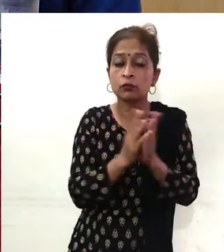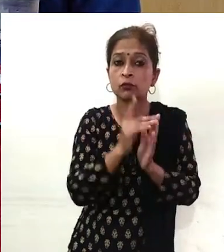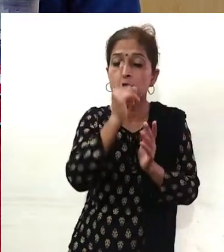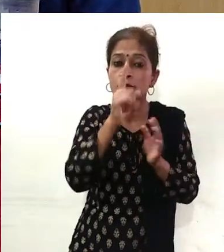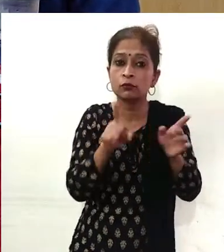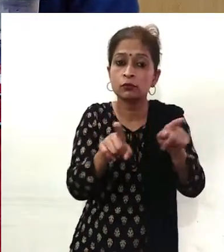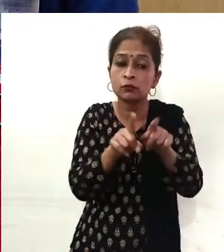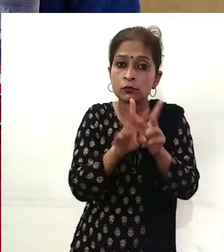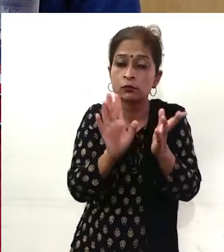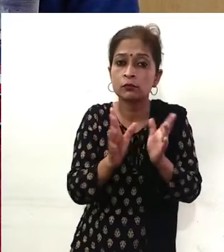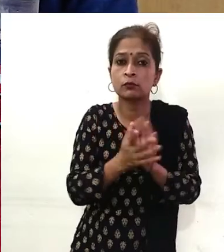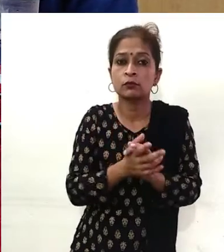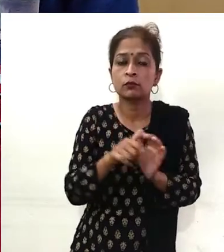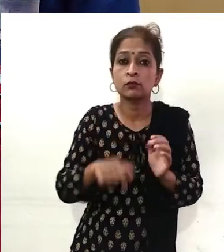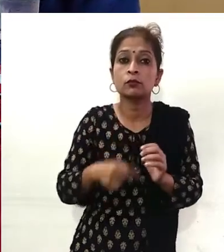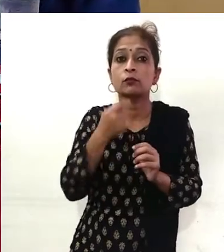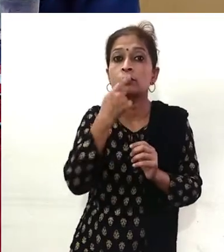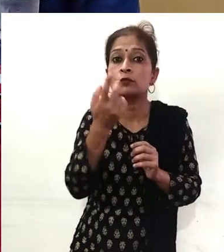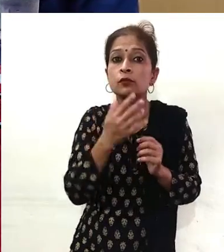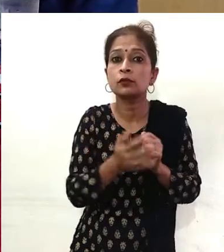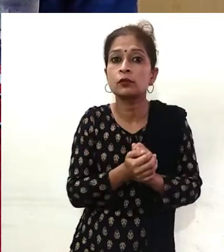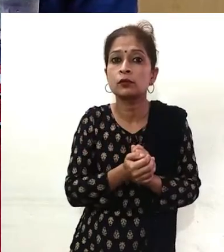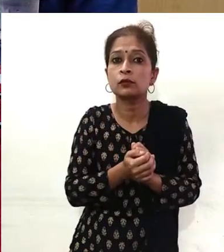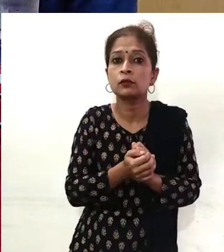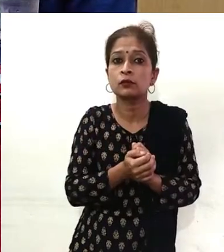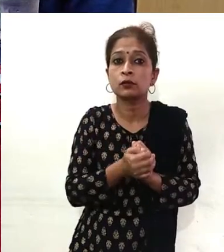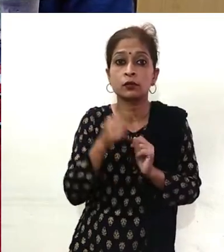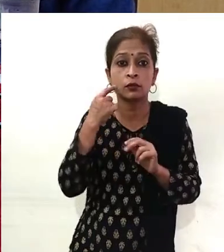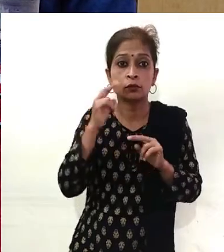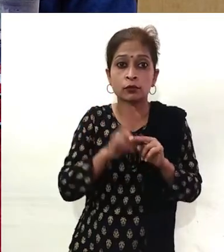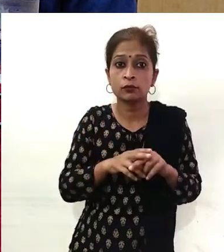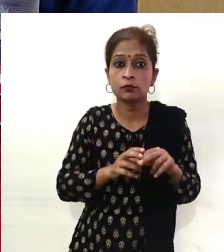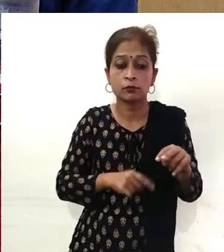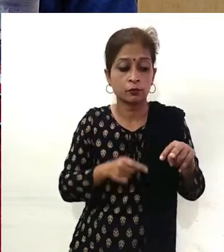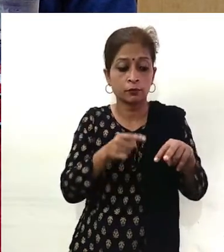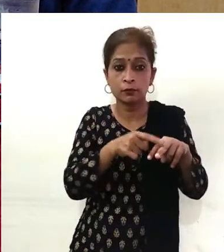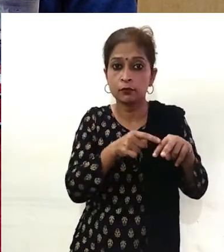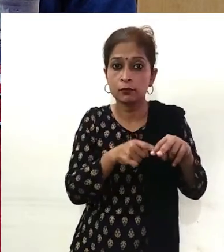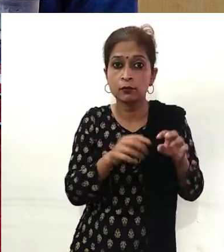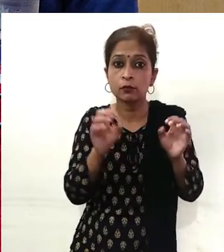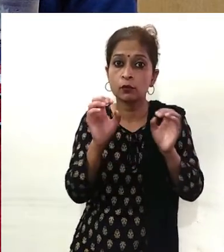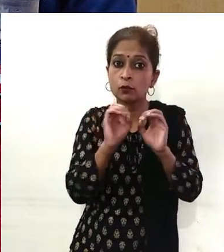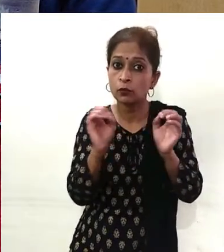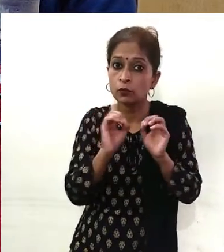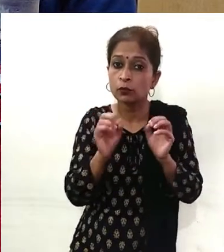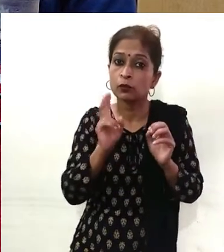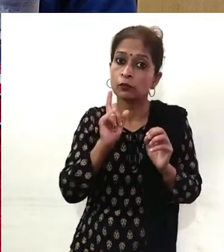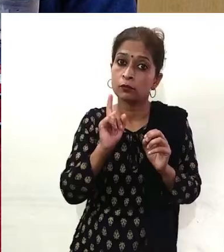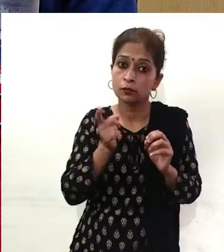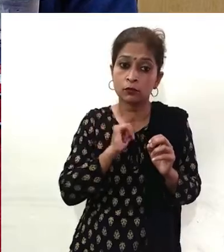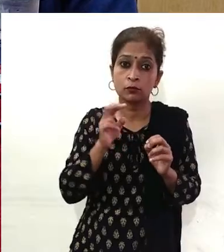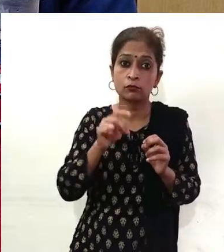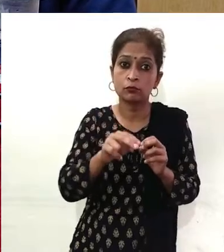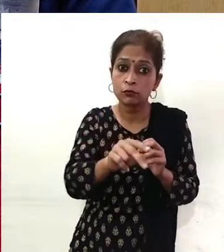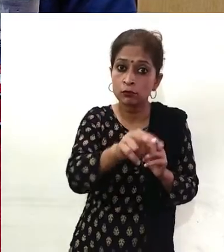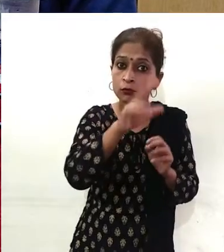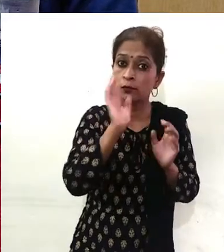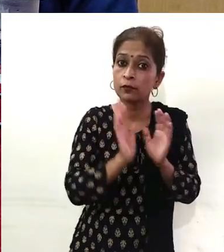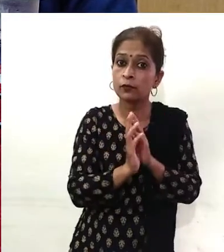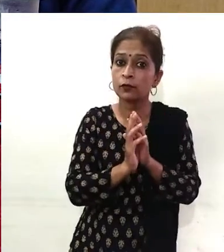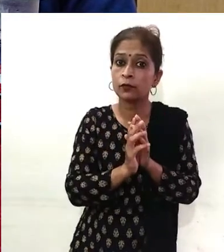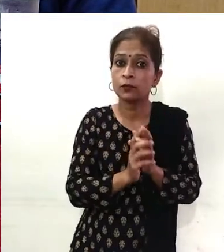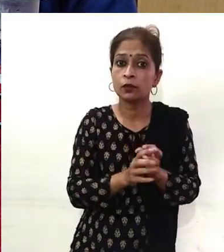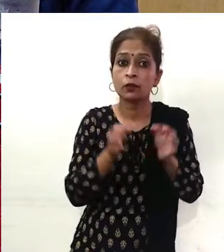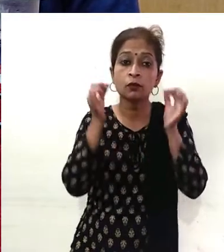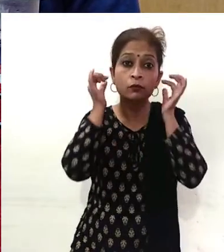वो ये पद कहते हैं ना कि बिनु पग चलही सुनही बिनु काना, बिनु पग चलही सुनही